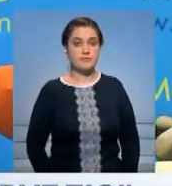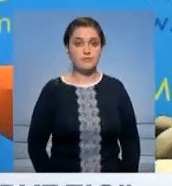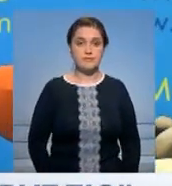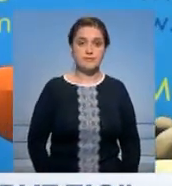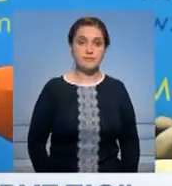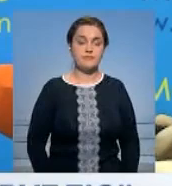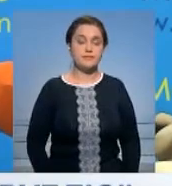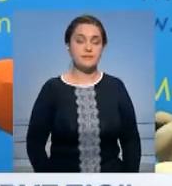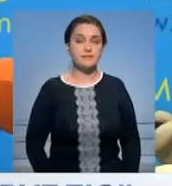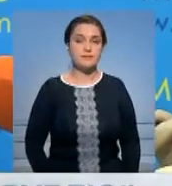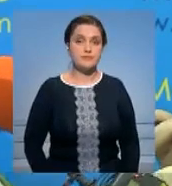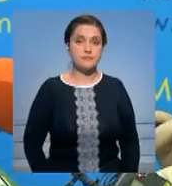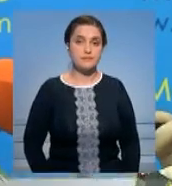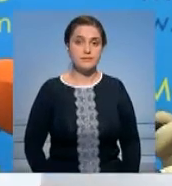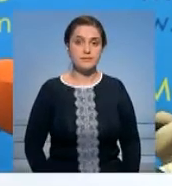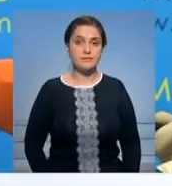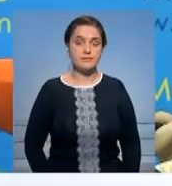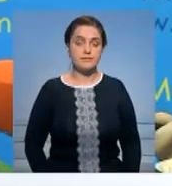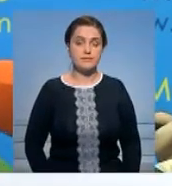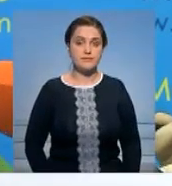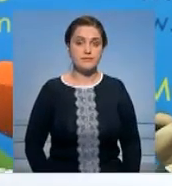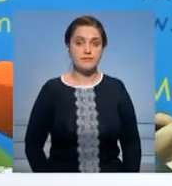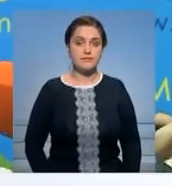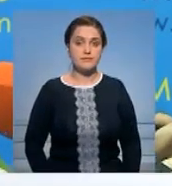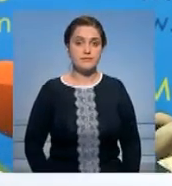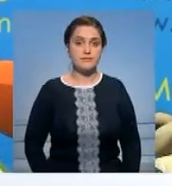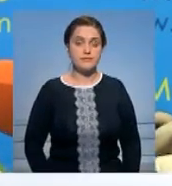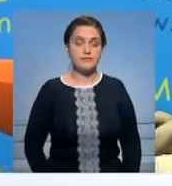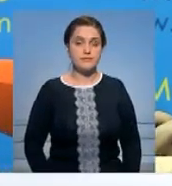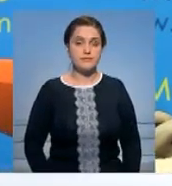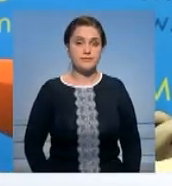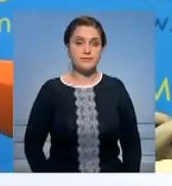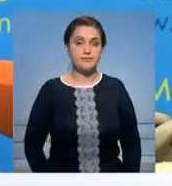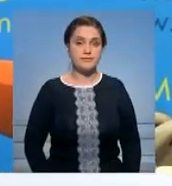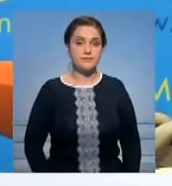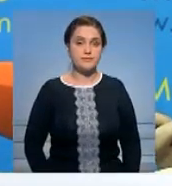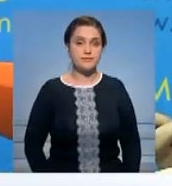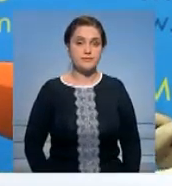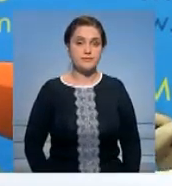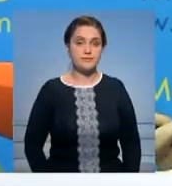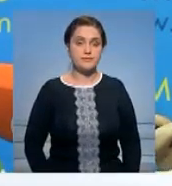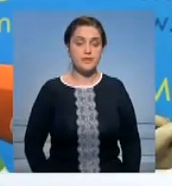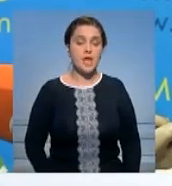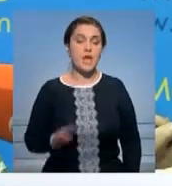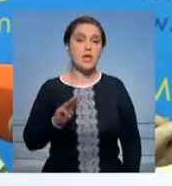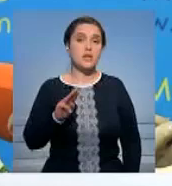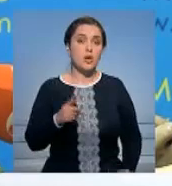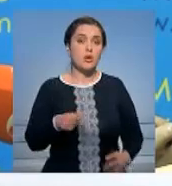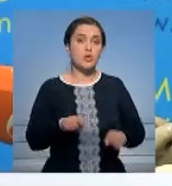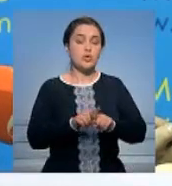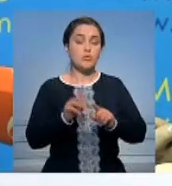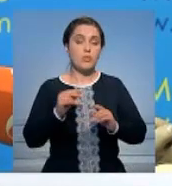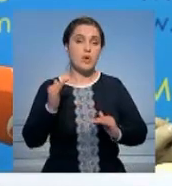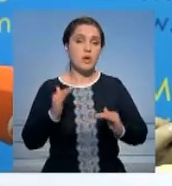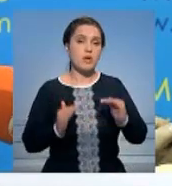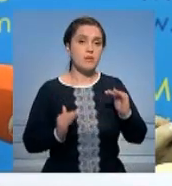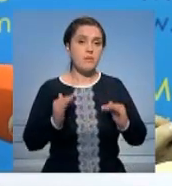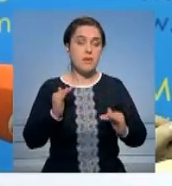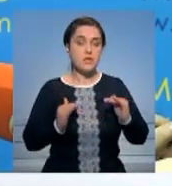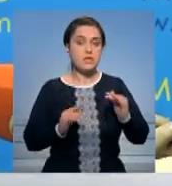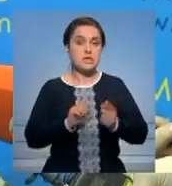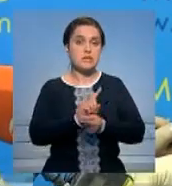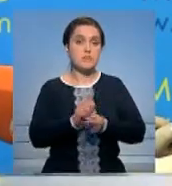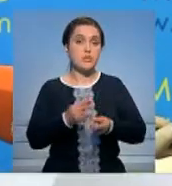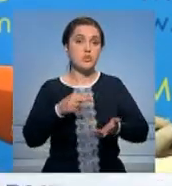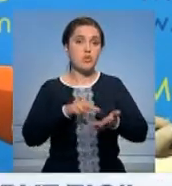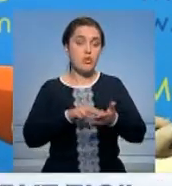Тенге может также рефлектировать, то есть в ответ колебаться на эти изменения. То есть